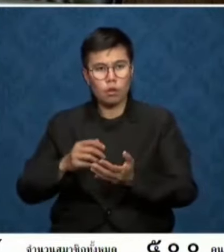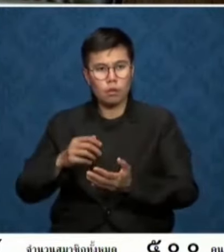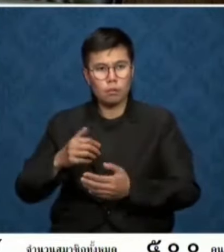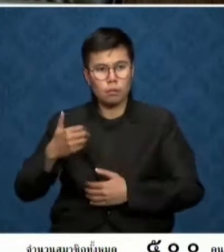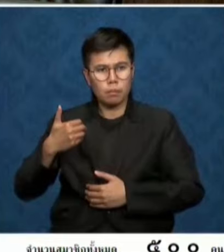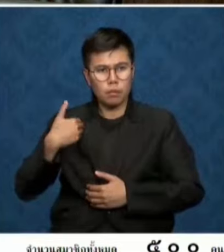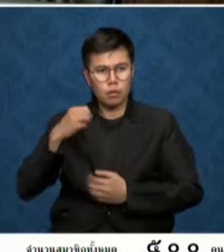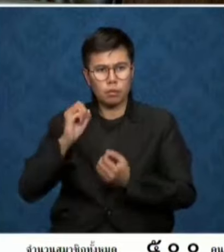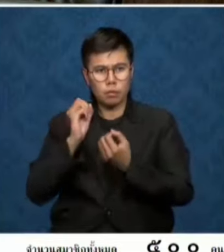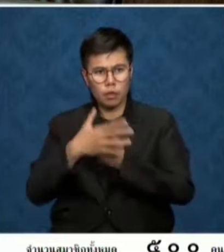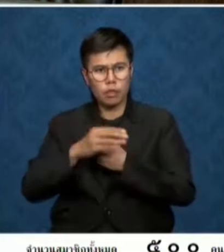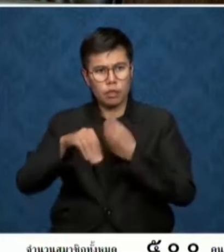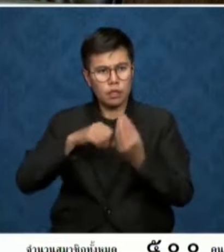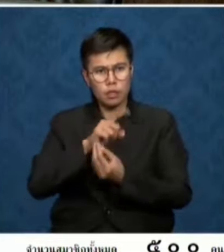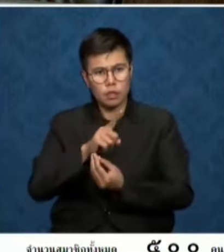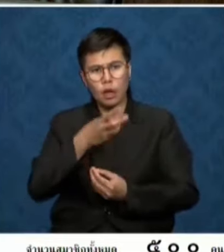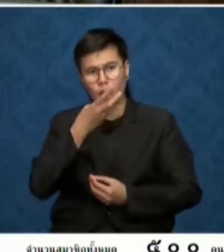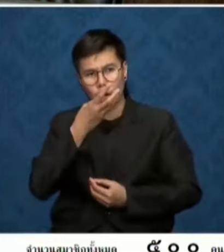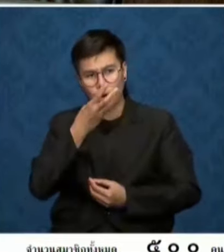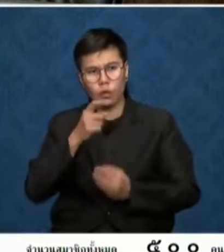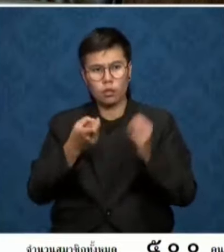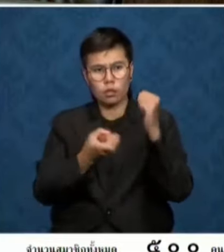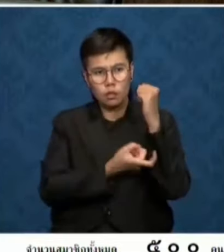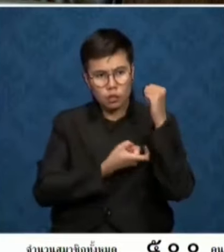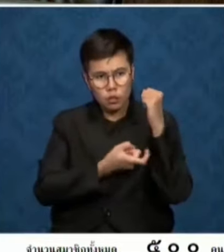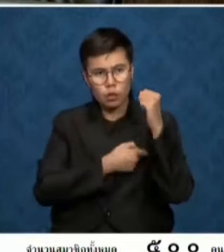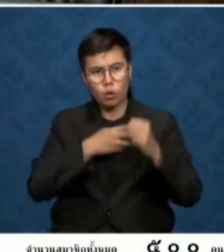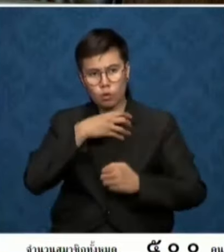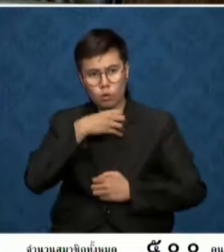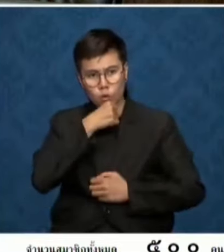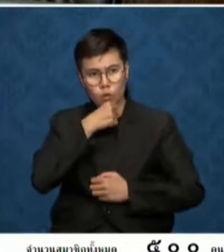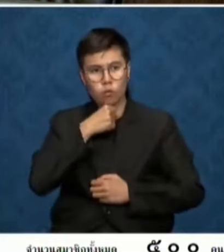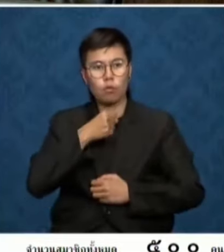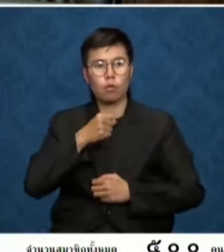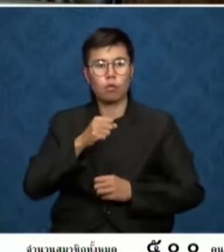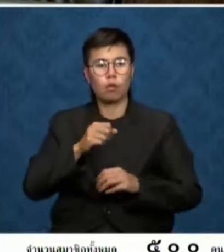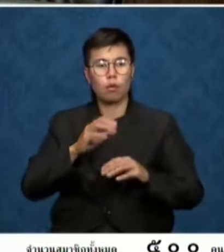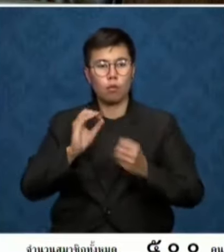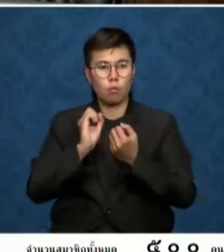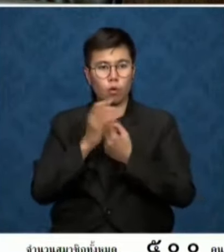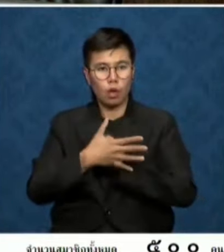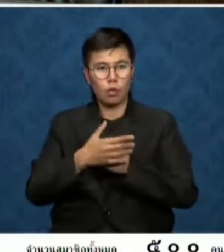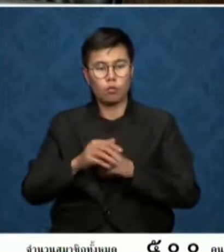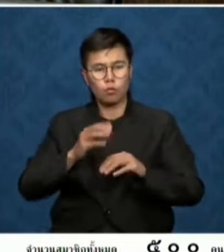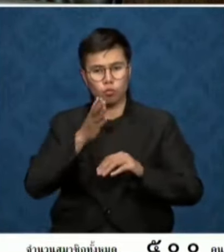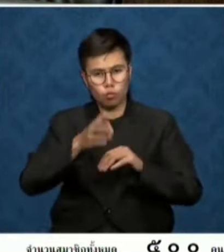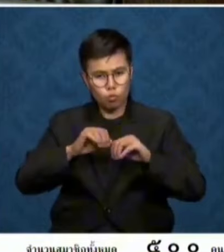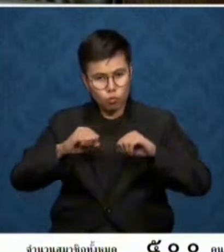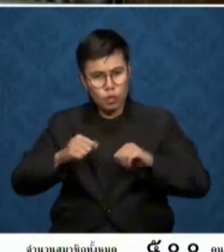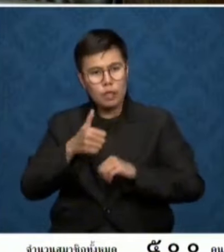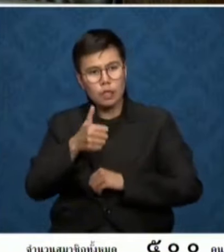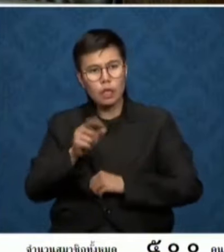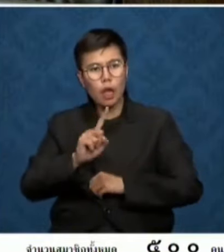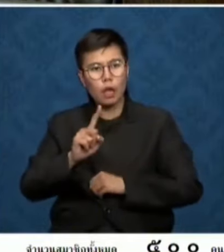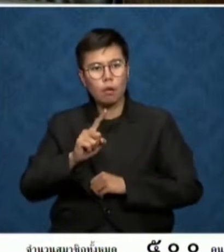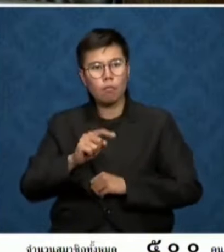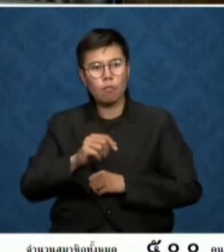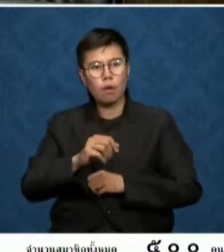ผลไม้แล้วก็เศรษฐกิจไม่ว่าข้าวไม่ว่ายางไม่ว่าส้มหรือผลไม้ทุเรียนแม้กระทั่งว่าทุเรียนดีๆเนี่ยผมคิดว่าไม่เกิน